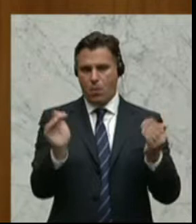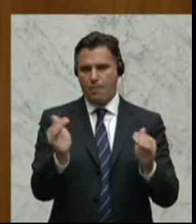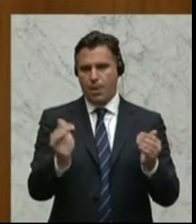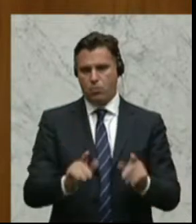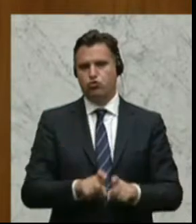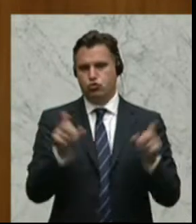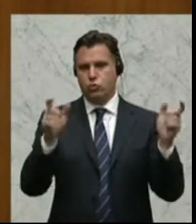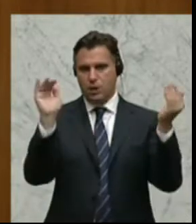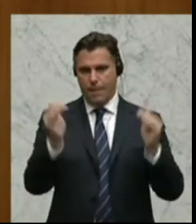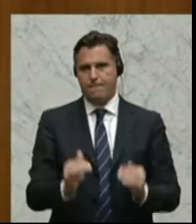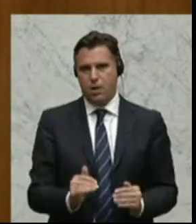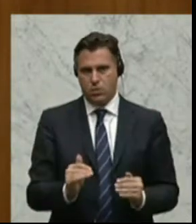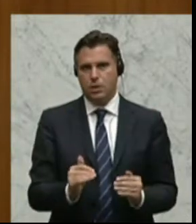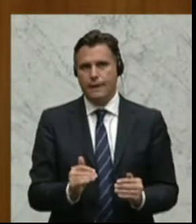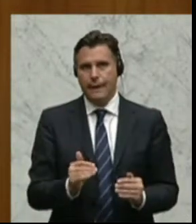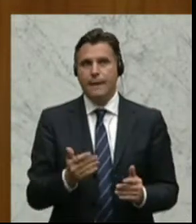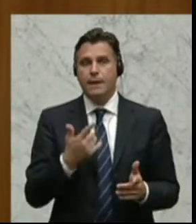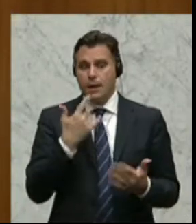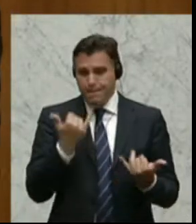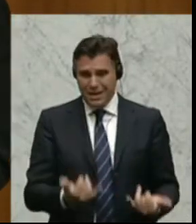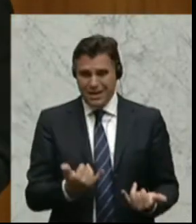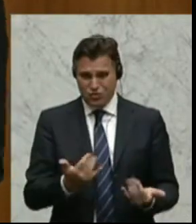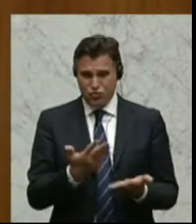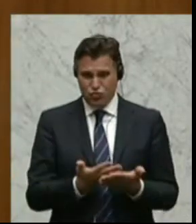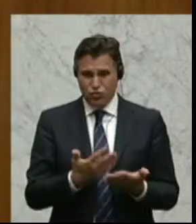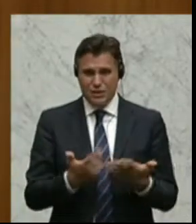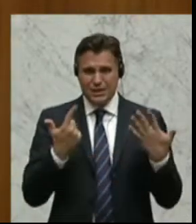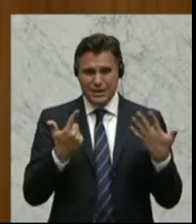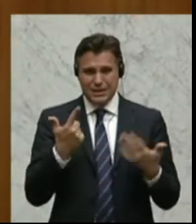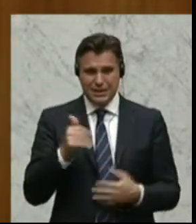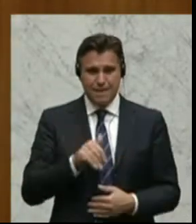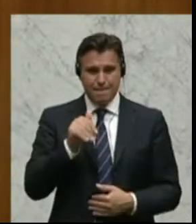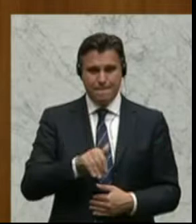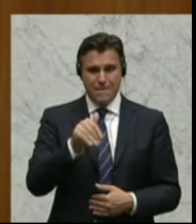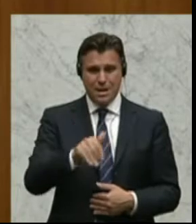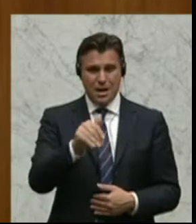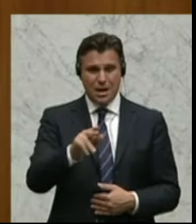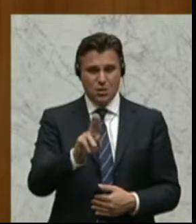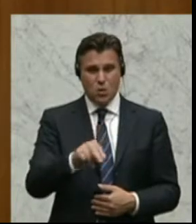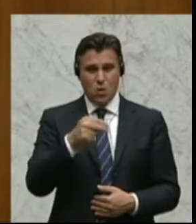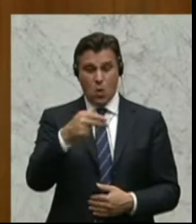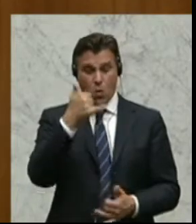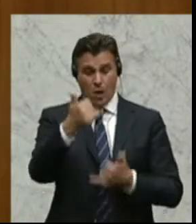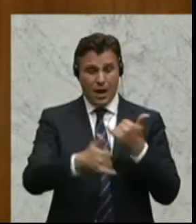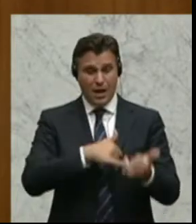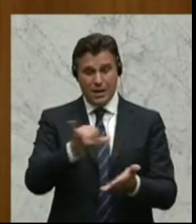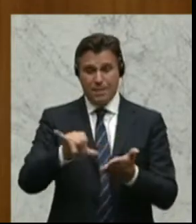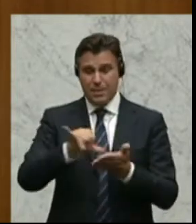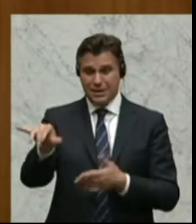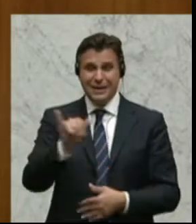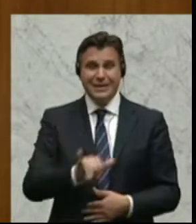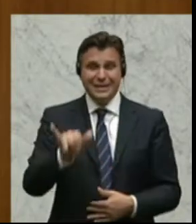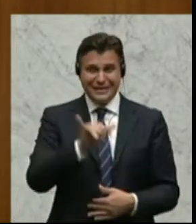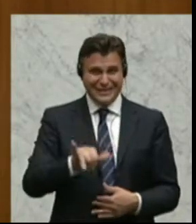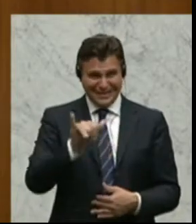es möglich ist, aber wenn wir jetzt schon 7 Milliarden Euro pro Jahr an Zinsen bezahlen, ist das eine unglaubliche Belastung für die nächsten